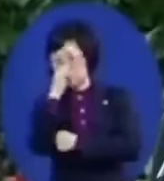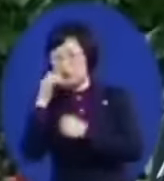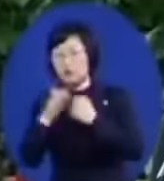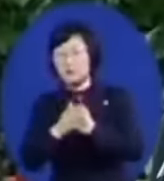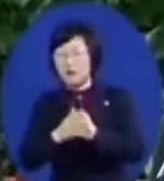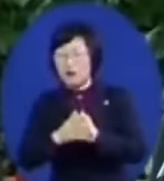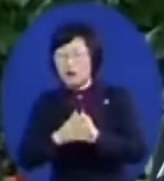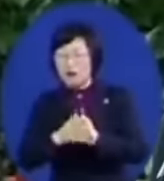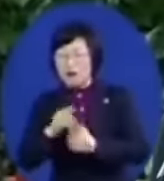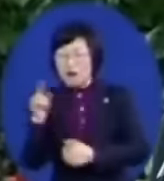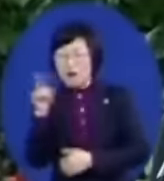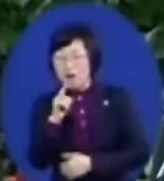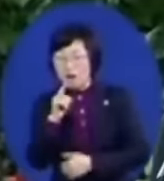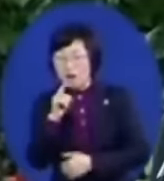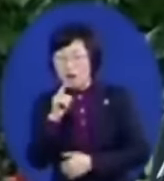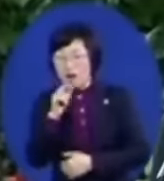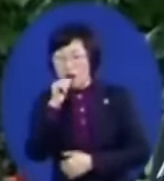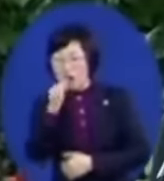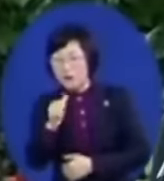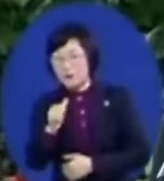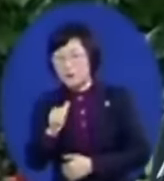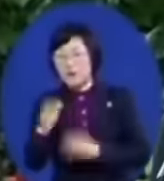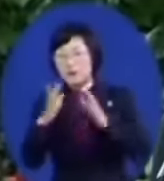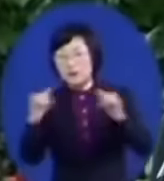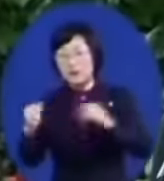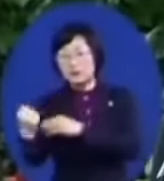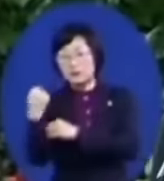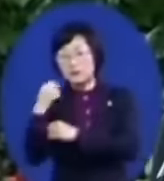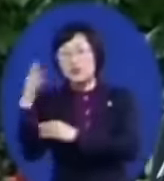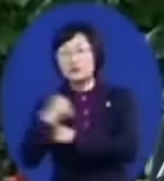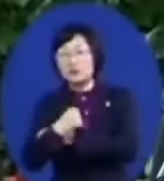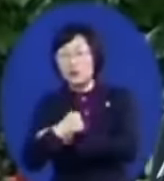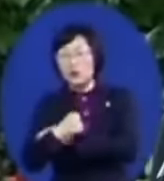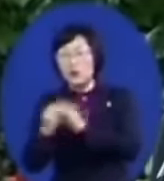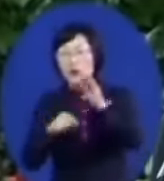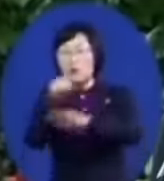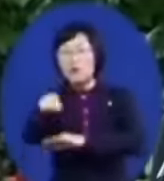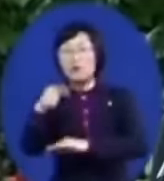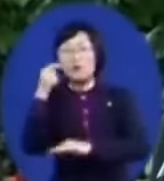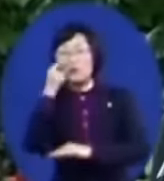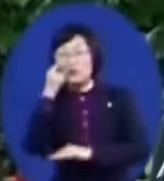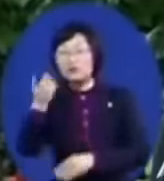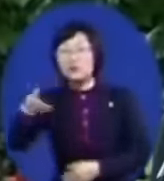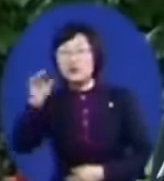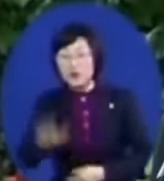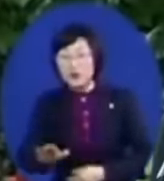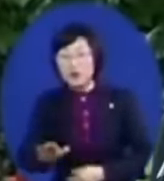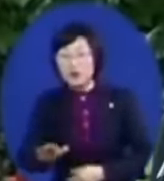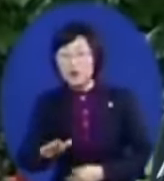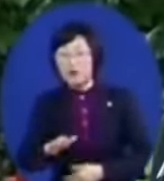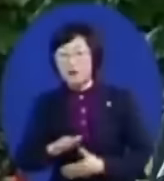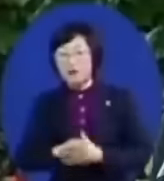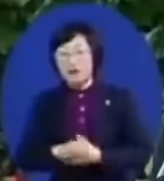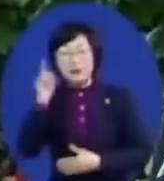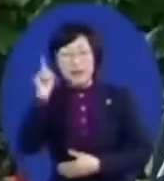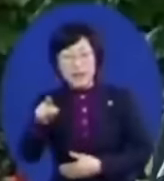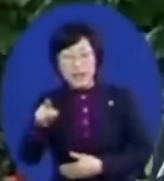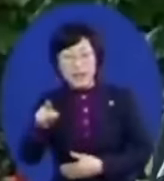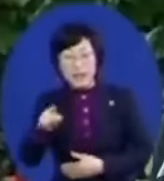도저히 인간적으로 베드로가 그곳에서 빠져나가 살 수가 없어요. 그런데 내일